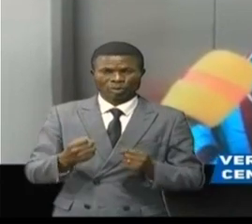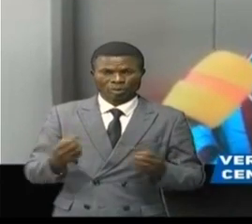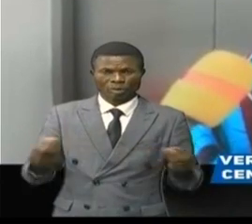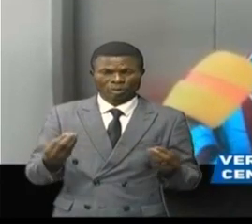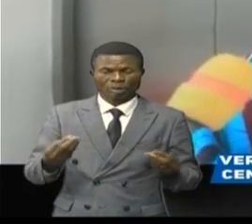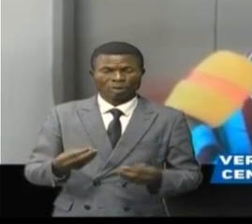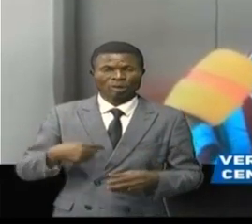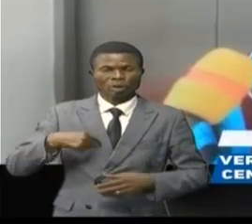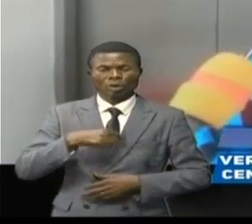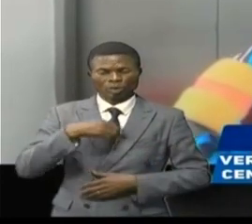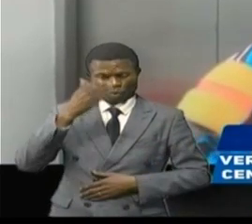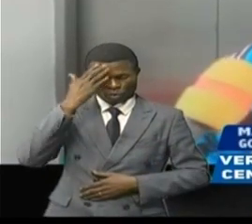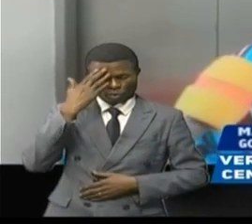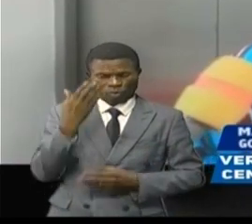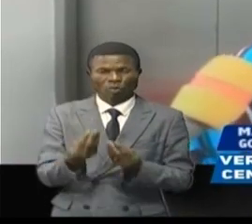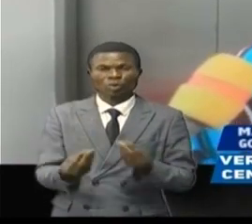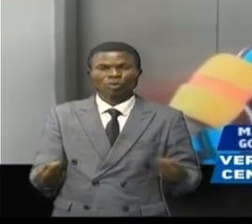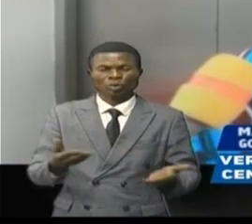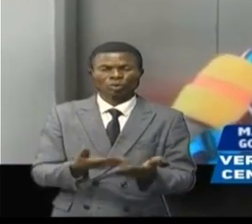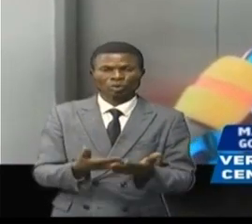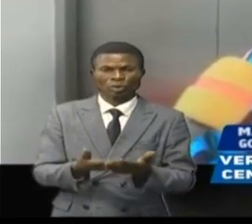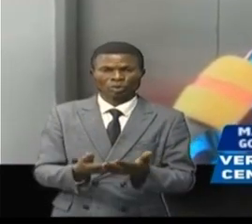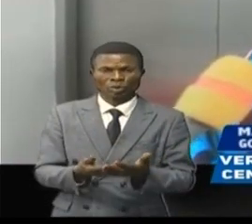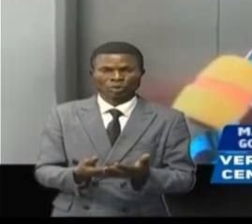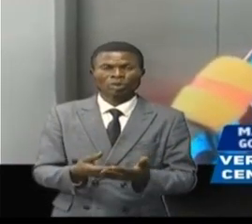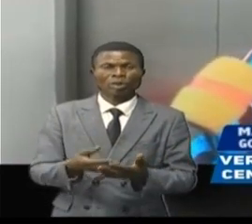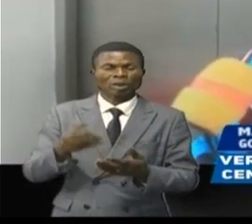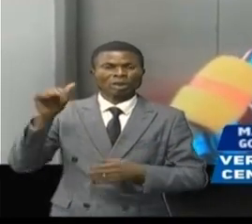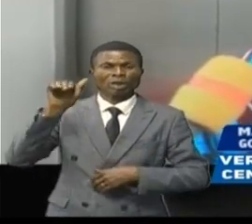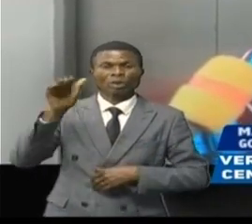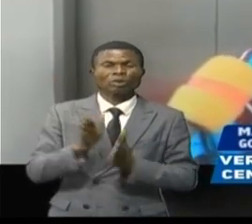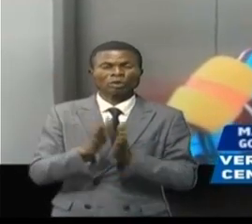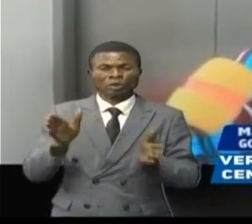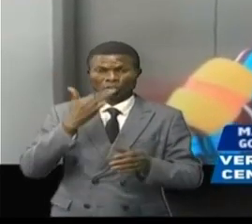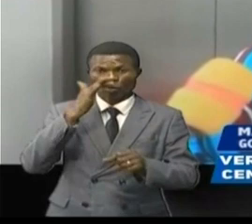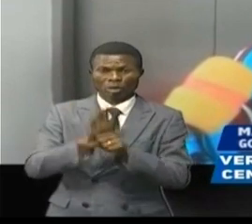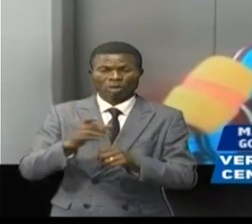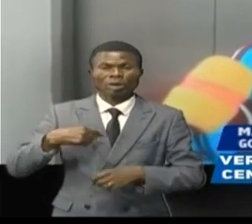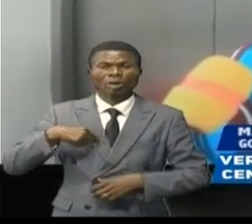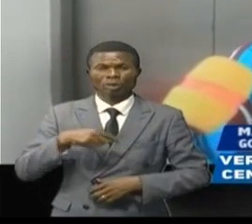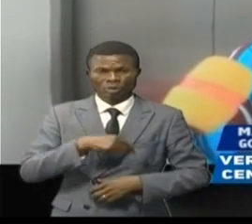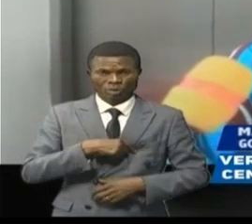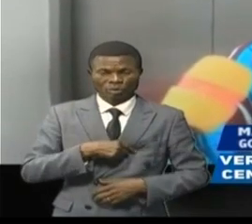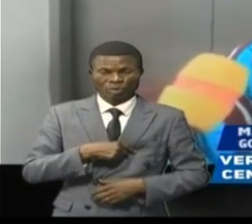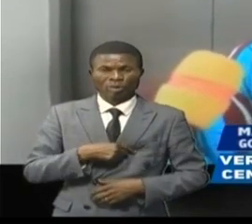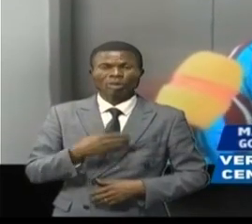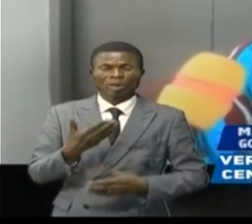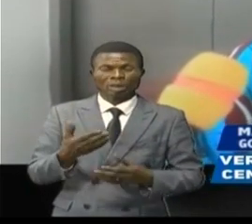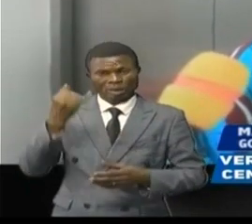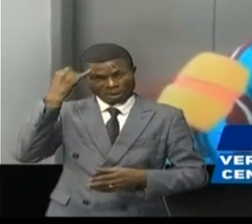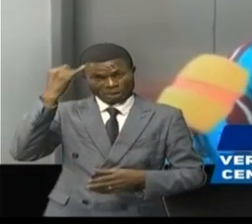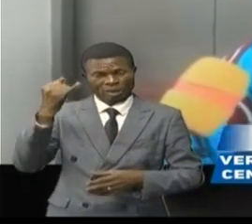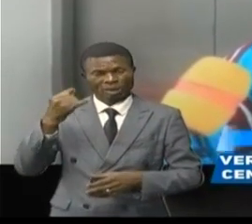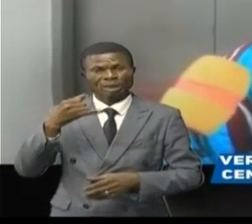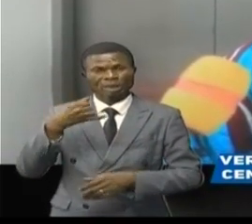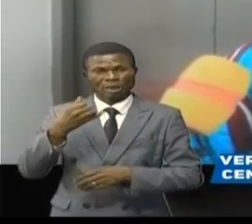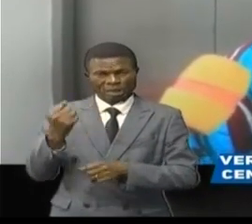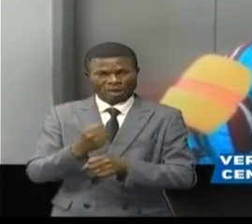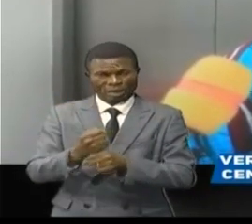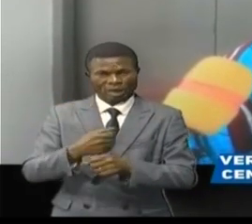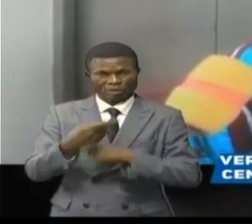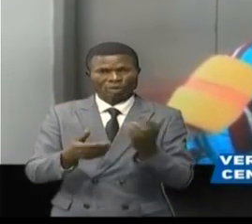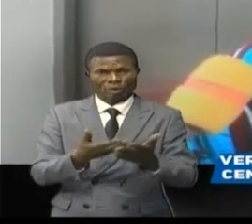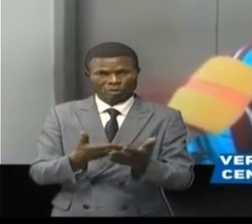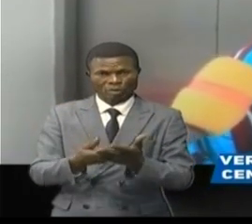ait le résultat. Le DG vient de nous promettre, il y a déjà des pièces qui sont à l'itation, si je ne me trompe pas,